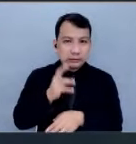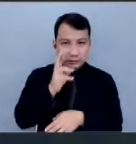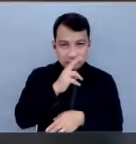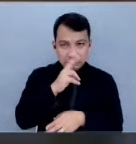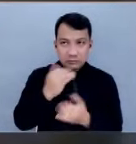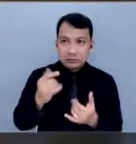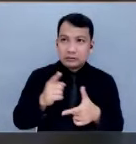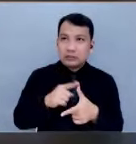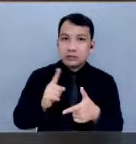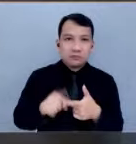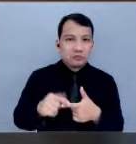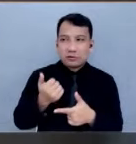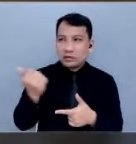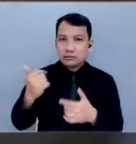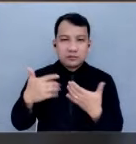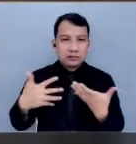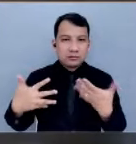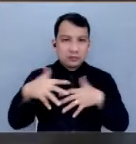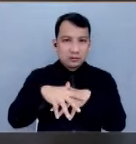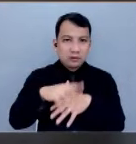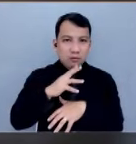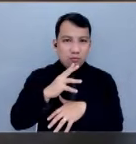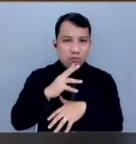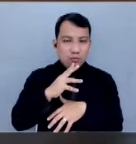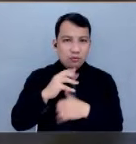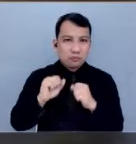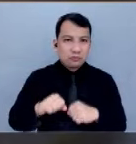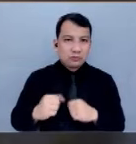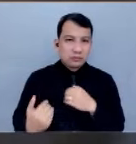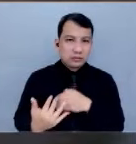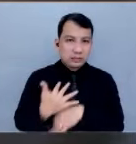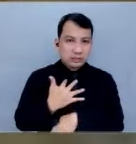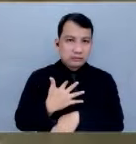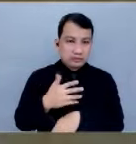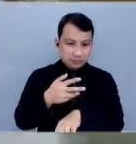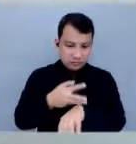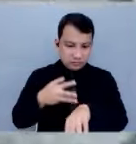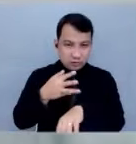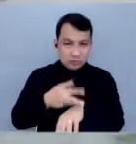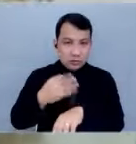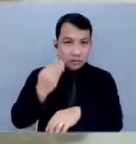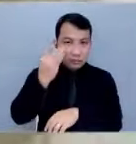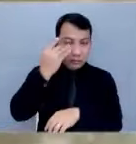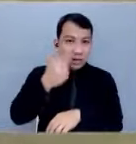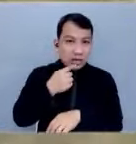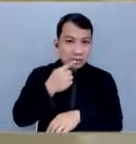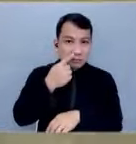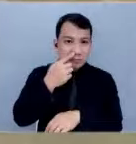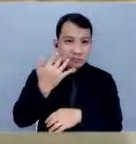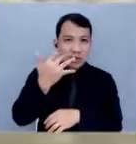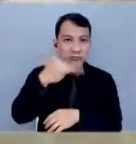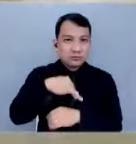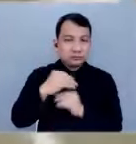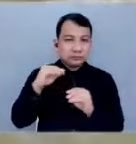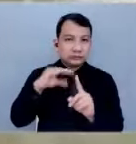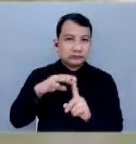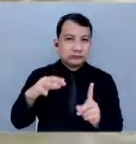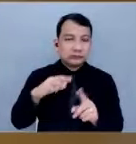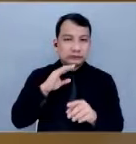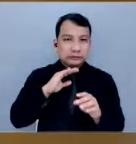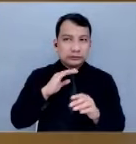daga. Humahalo ito sa tubig at pwedeng pumasok sa mga sugat o mata, bibig at ilong kapag na-expose sa kontaminadong